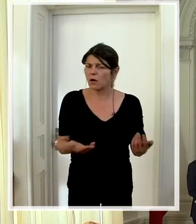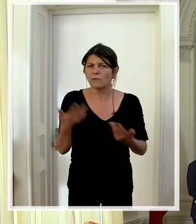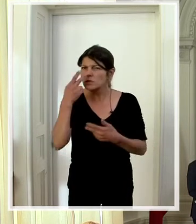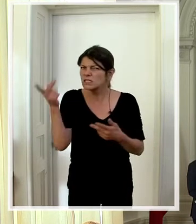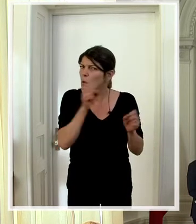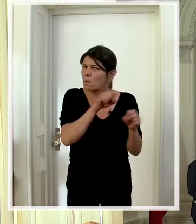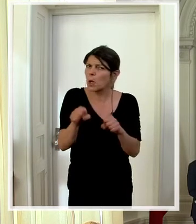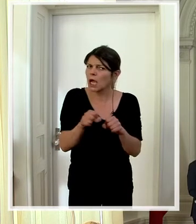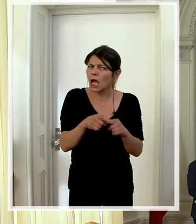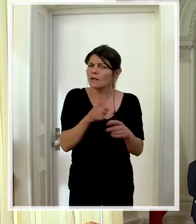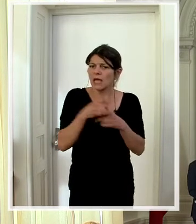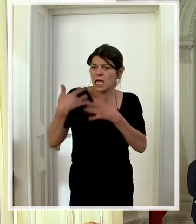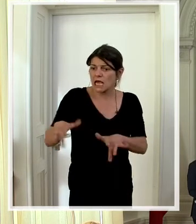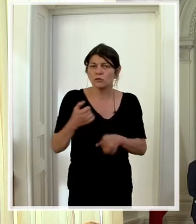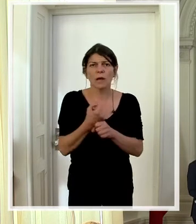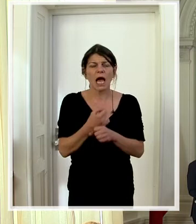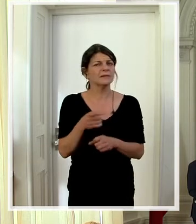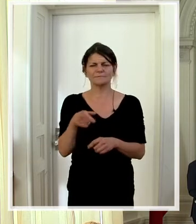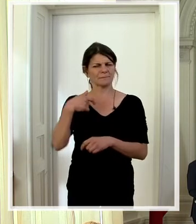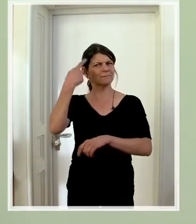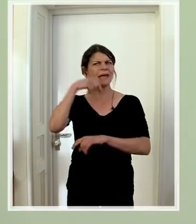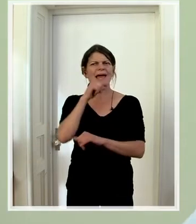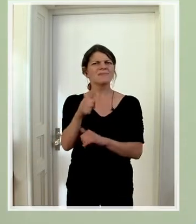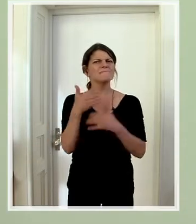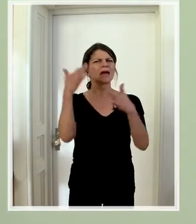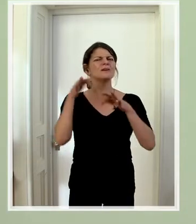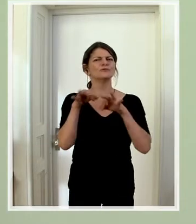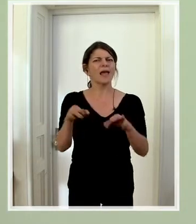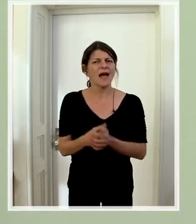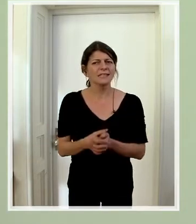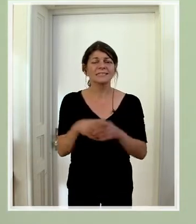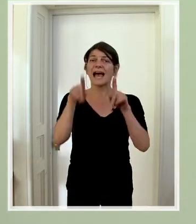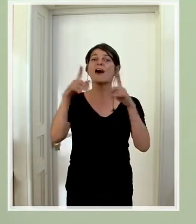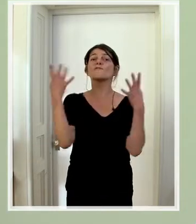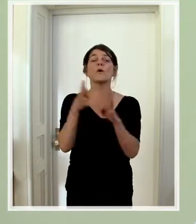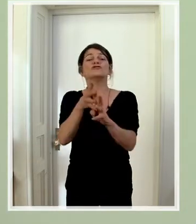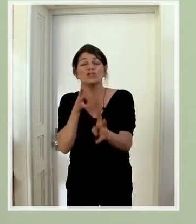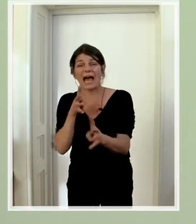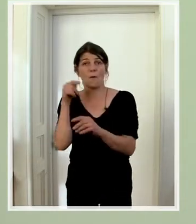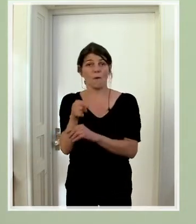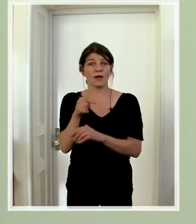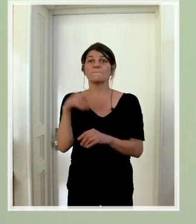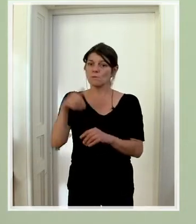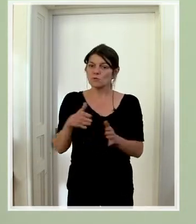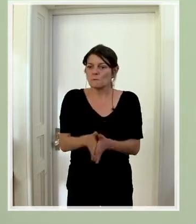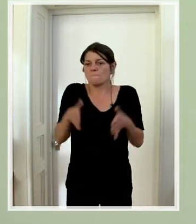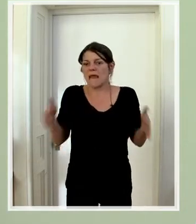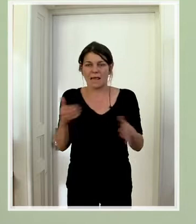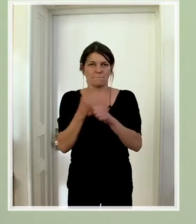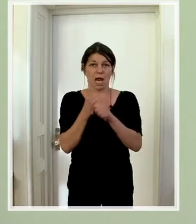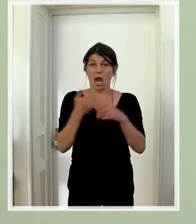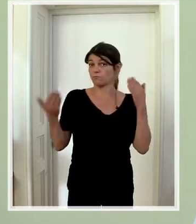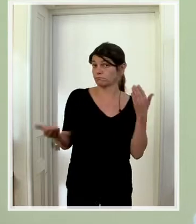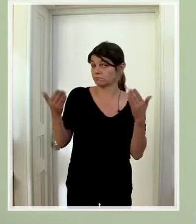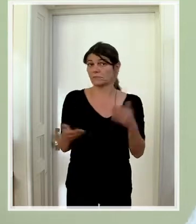Potenzial? Wir setzen nicht auf mehr Straßen, sondern dort, wo es staut, dort muss breiter gemacht werden. Vielleicht im